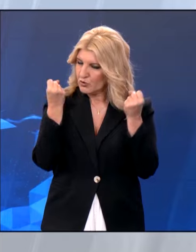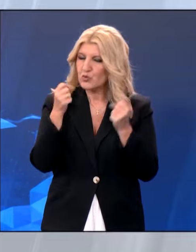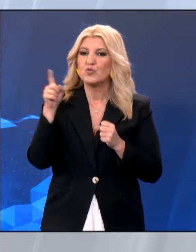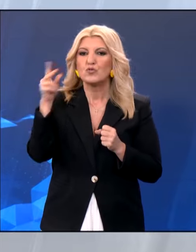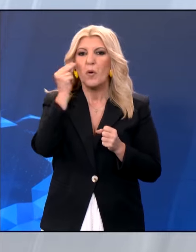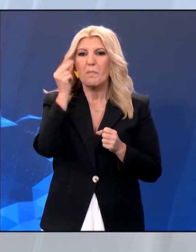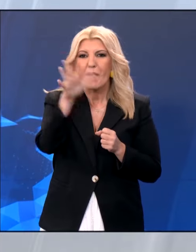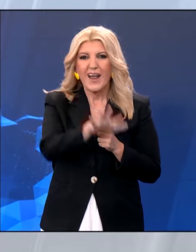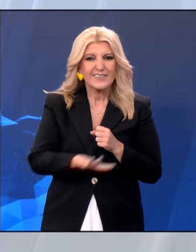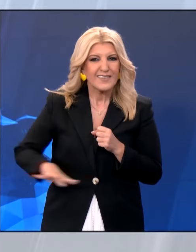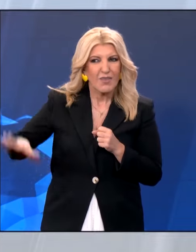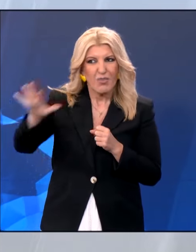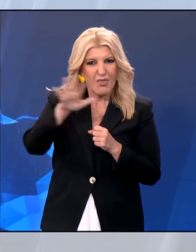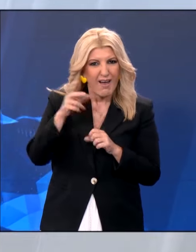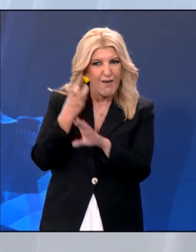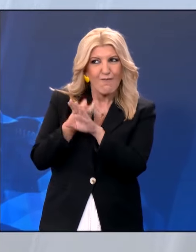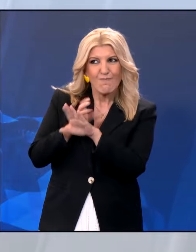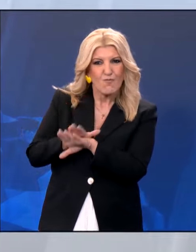Πάρνη.